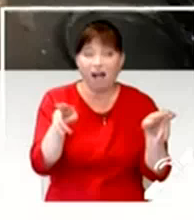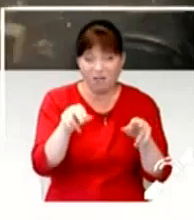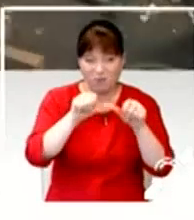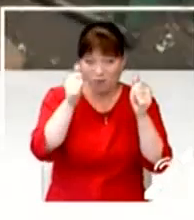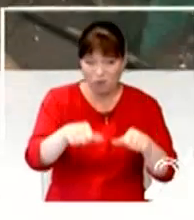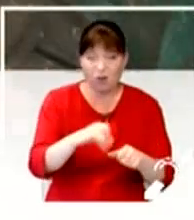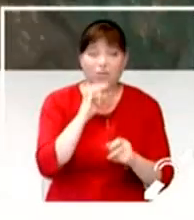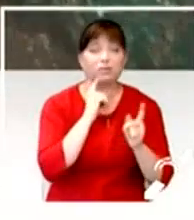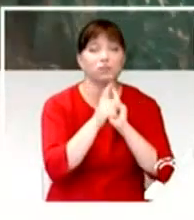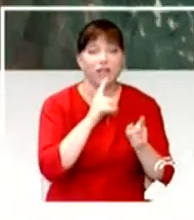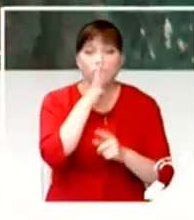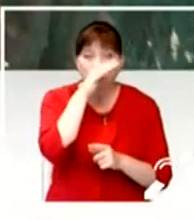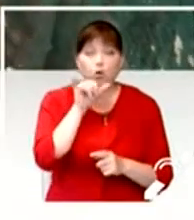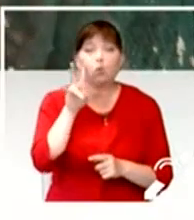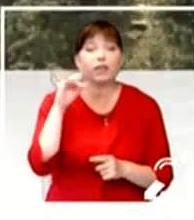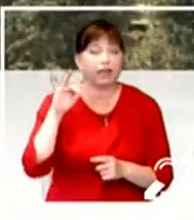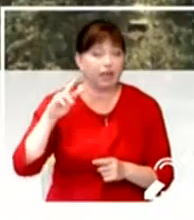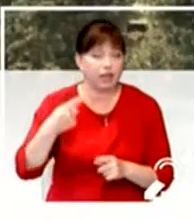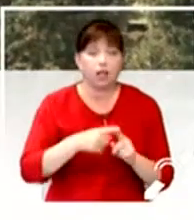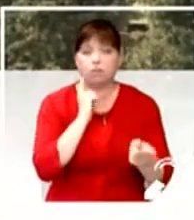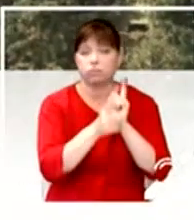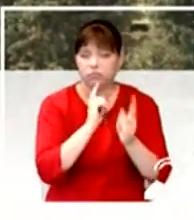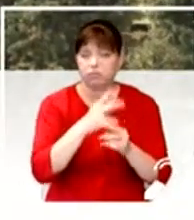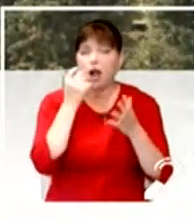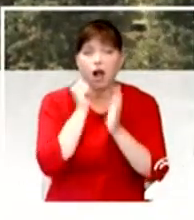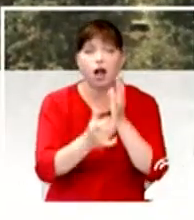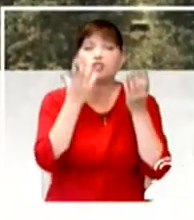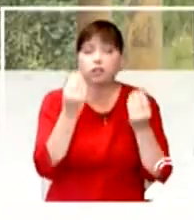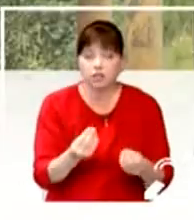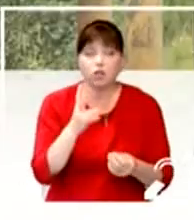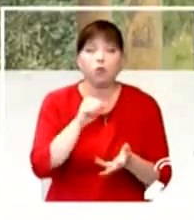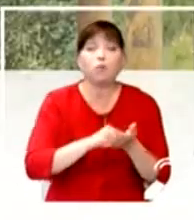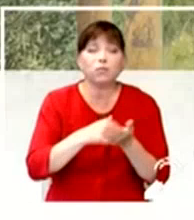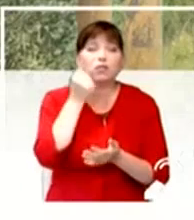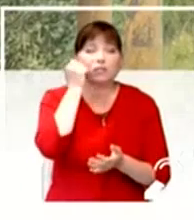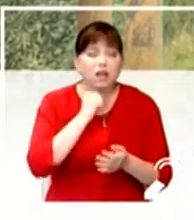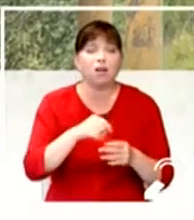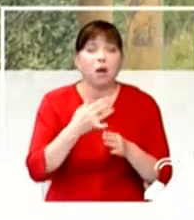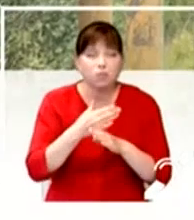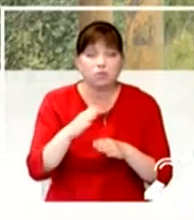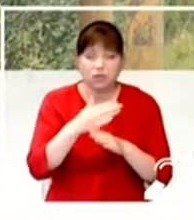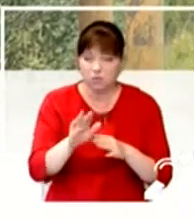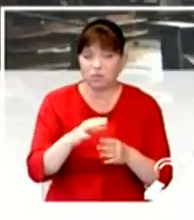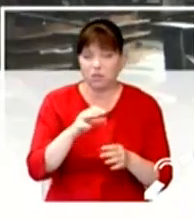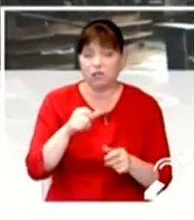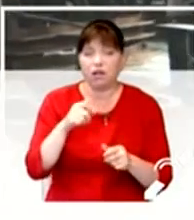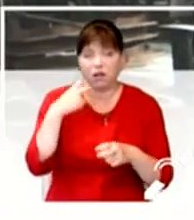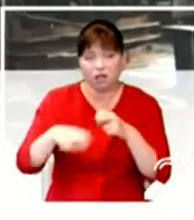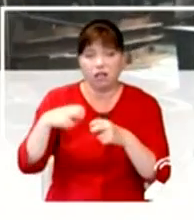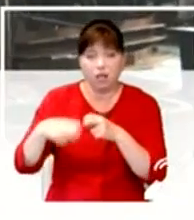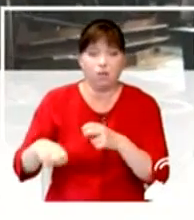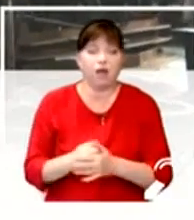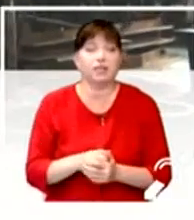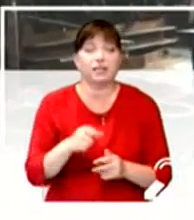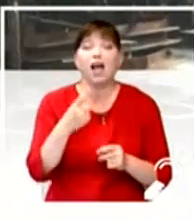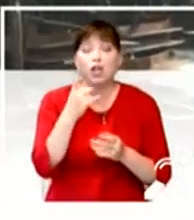de pe cursa Chișinău-Ungheni. Garnitura circulă zilnic pe această linie, iar din cauza vechimii se deteriorează destul de des. O bună parte